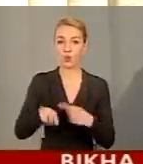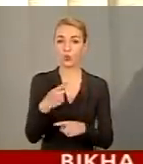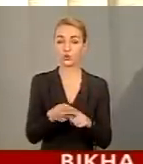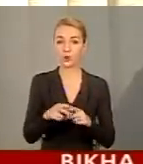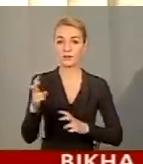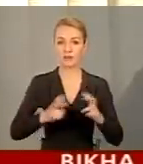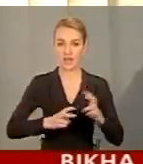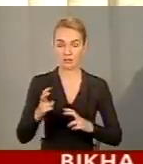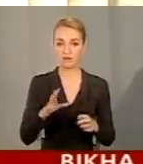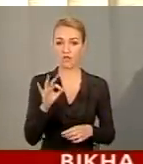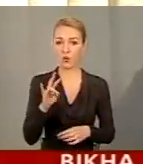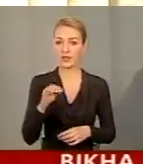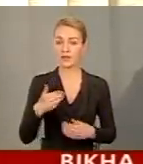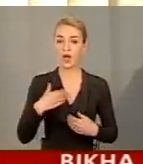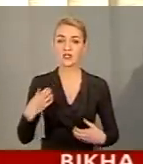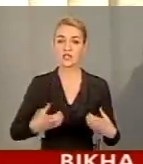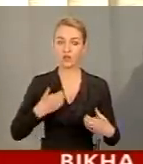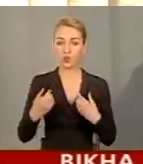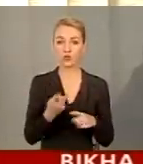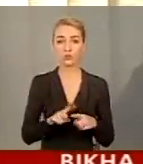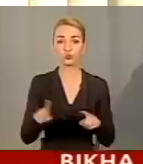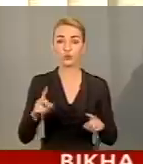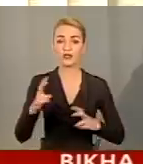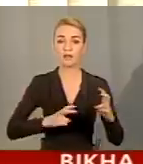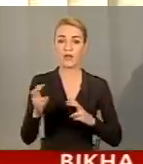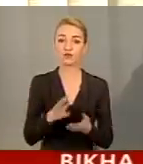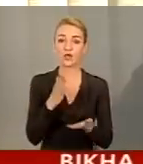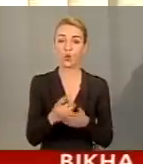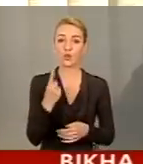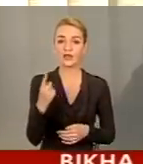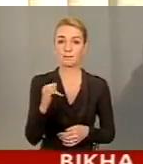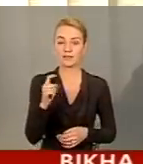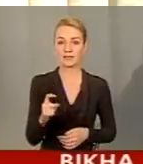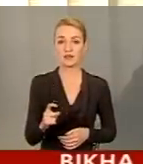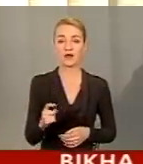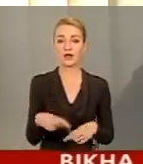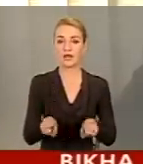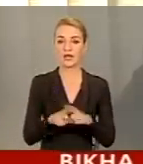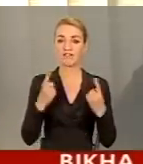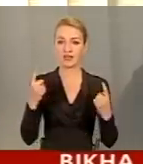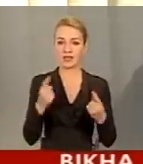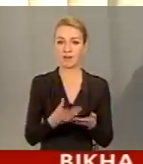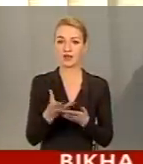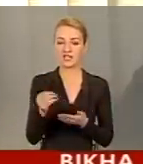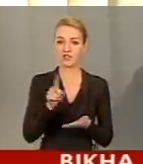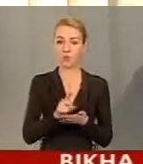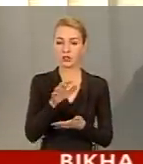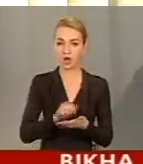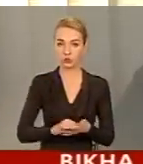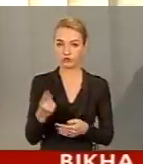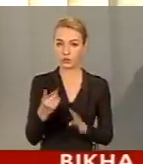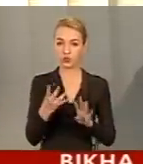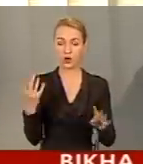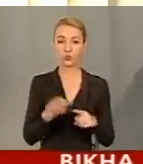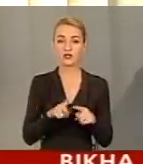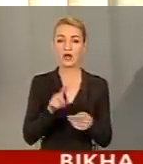підприємства, вони нас тривожать, тому що підприємство є одним із таких великих платників податку. В першу